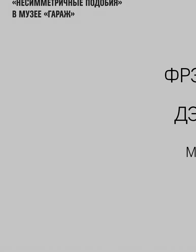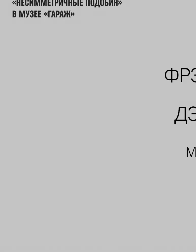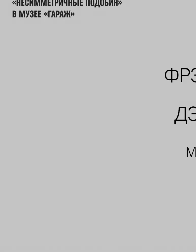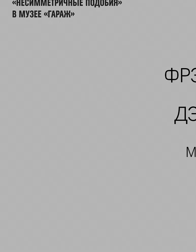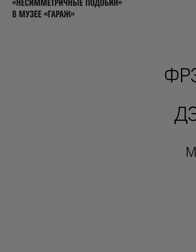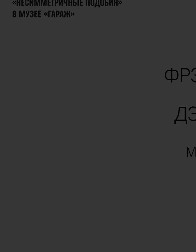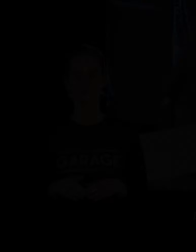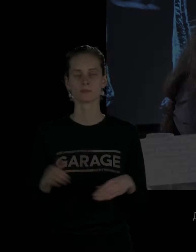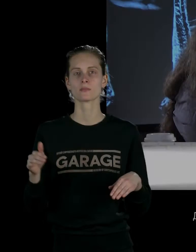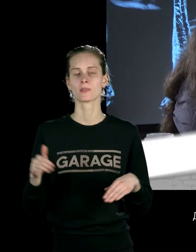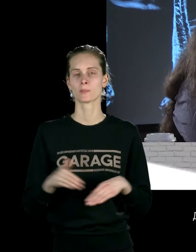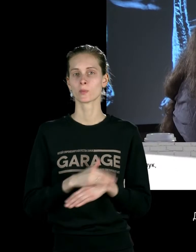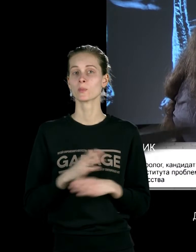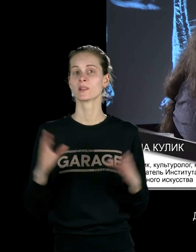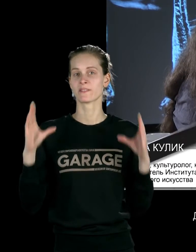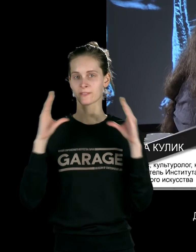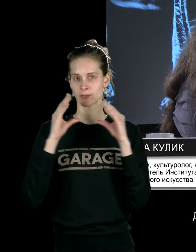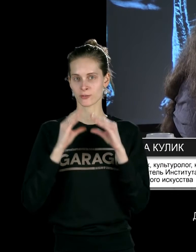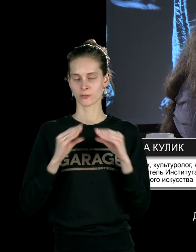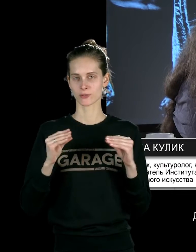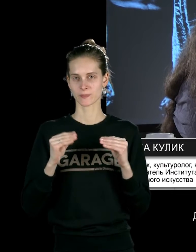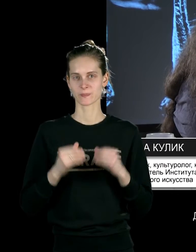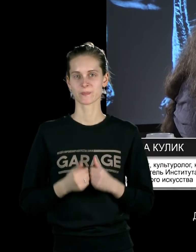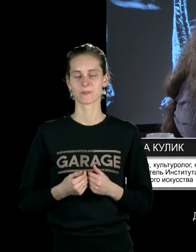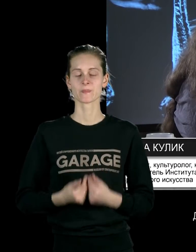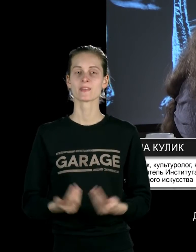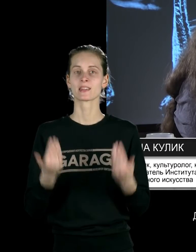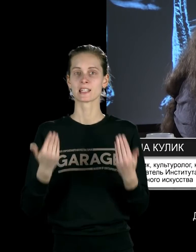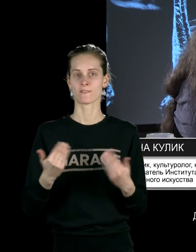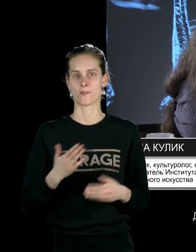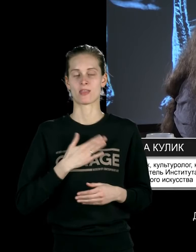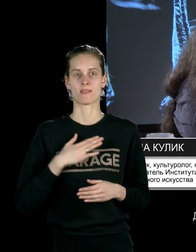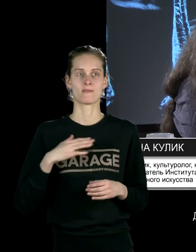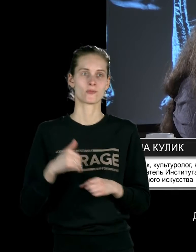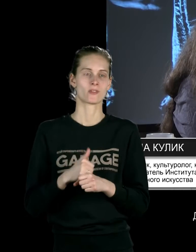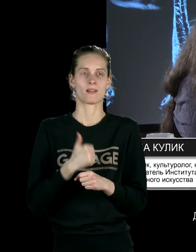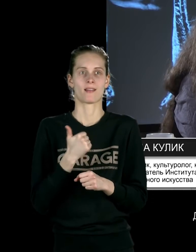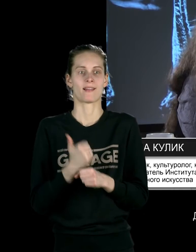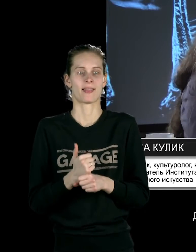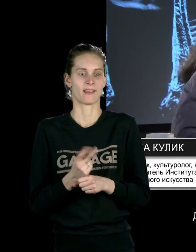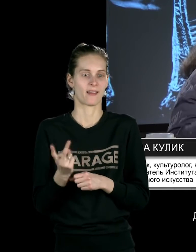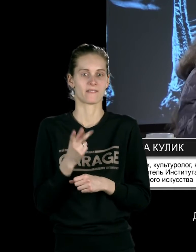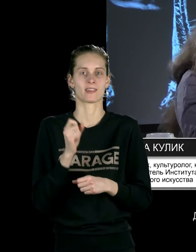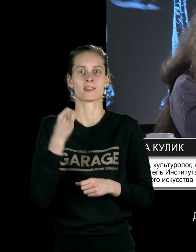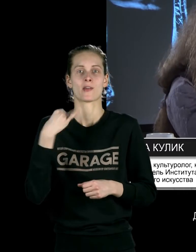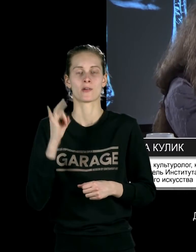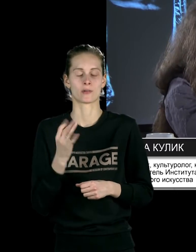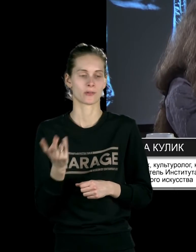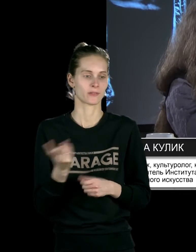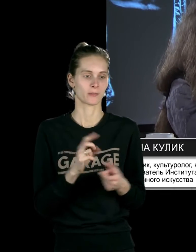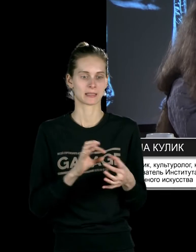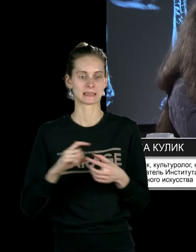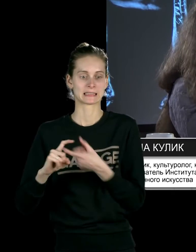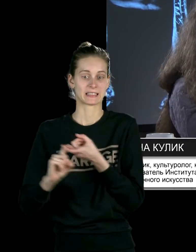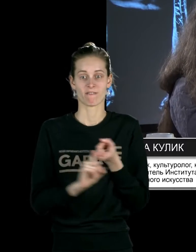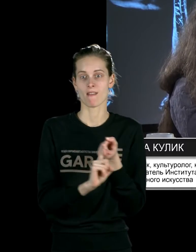первая. Добрый вечер. Ну, сегодняшние наши герои как раз находятся в самой, что ни на есть, очевидной связи. Это понятно